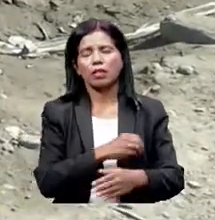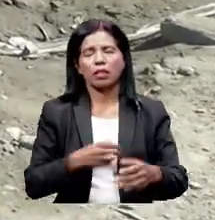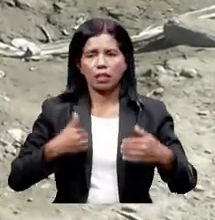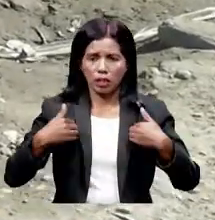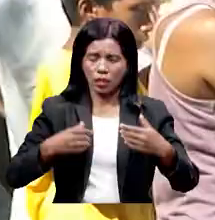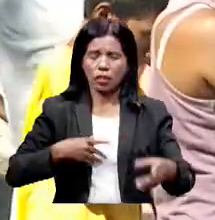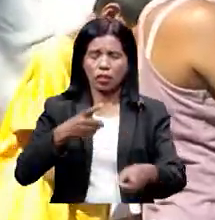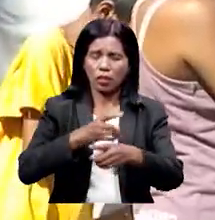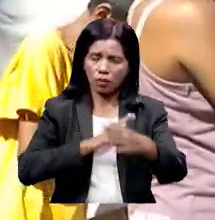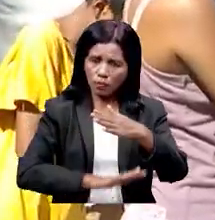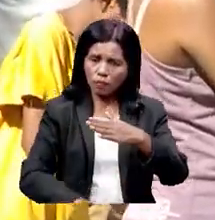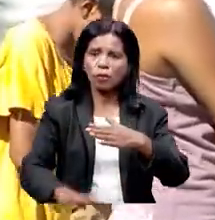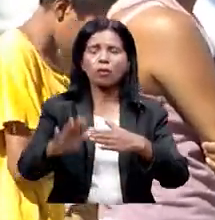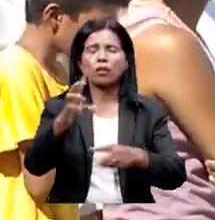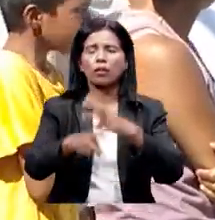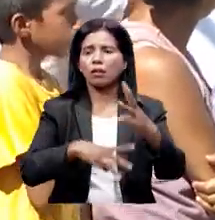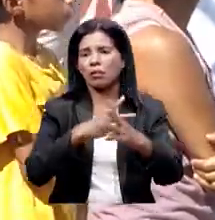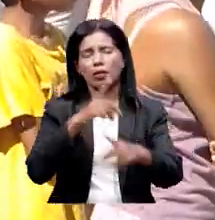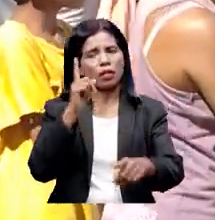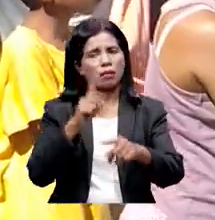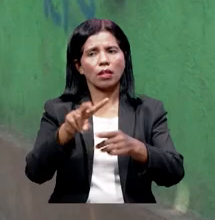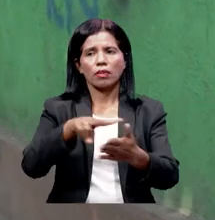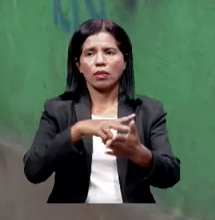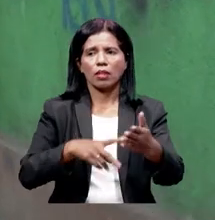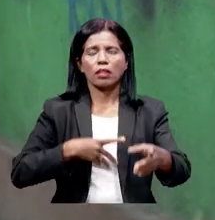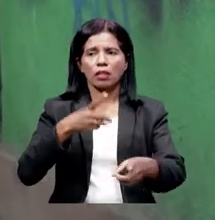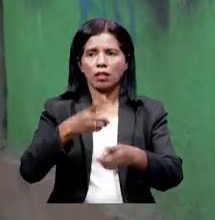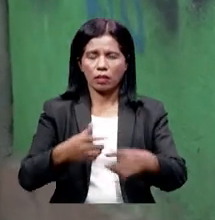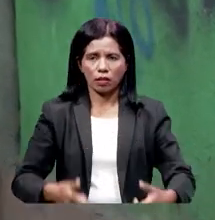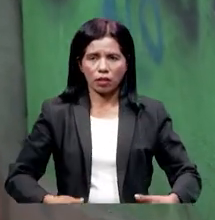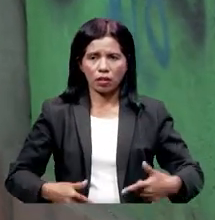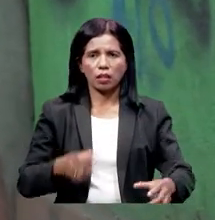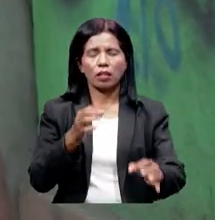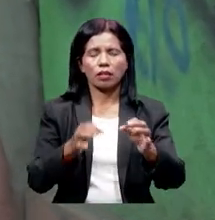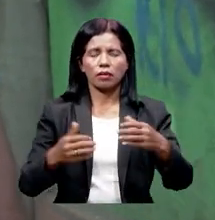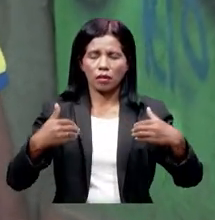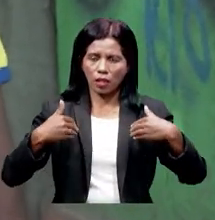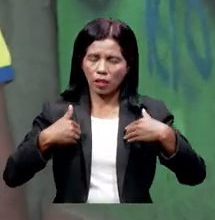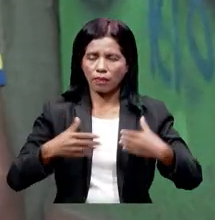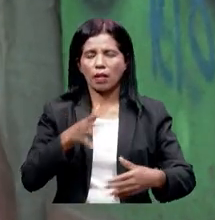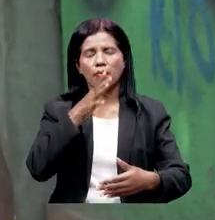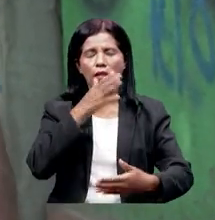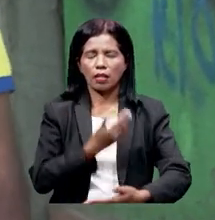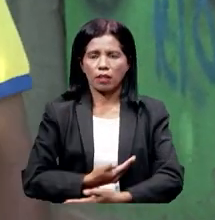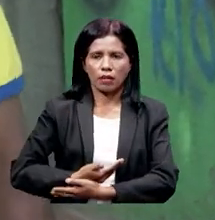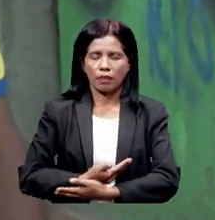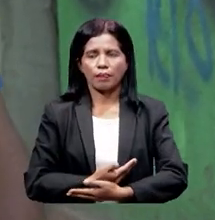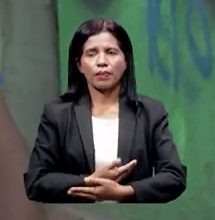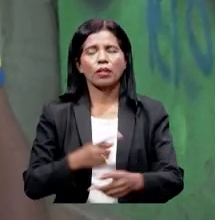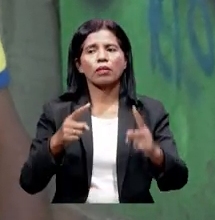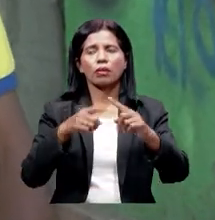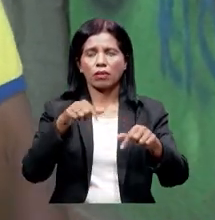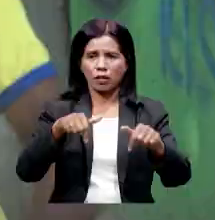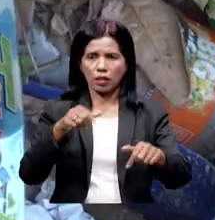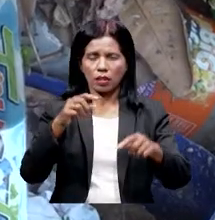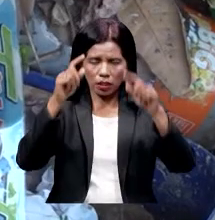tamba ne la bele viola ema ida nya direitu moris maske nya se ia ina nya konotak. Situasang uhin lorong ia Timor